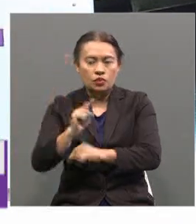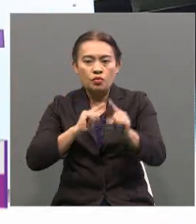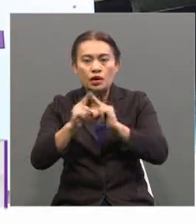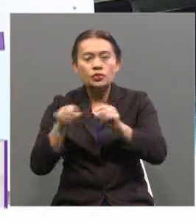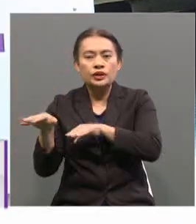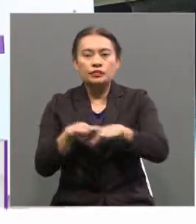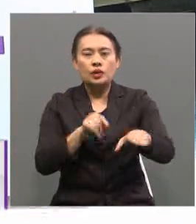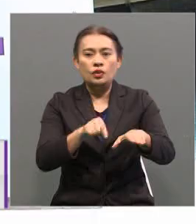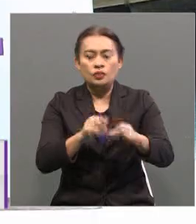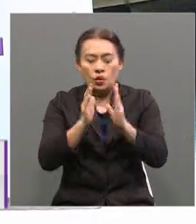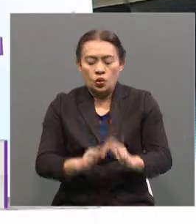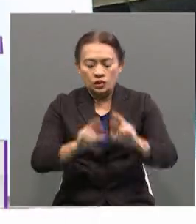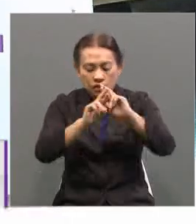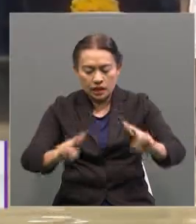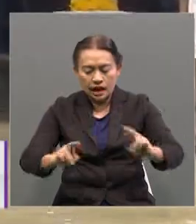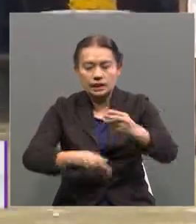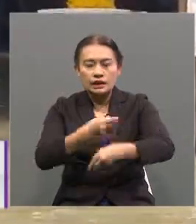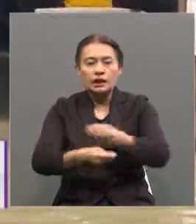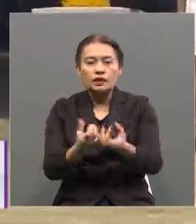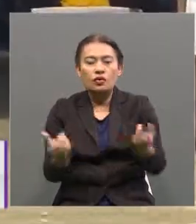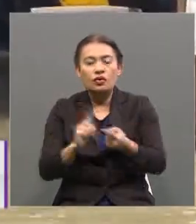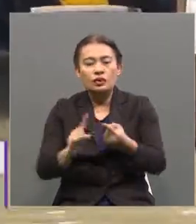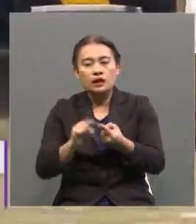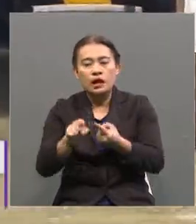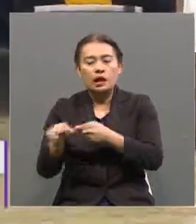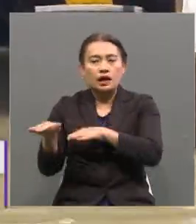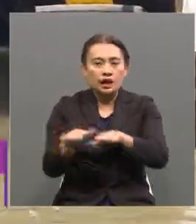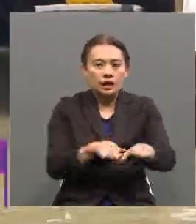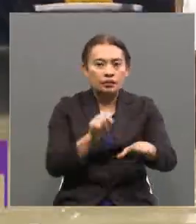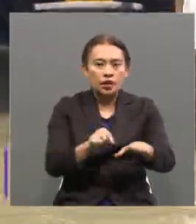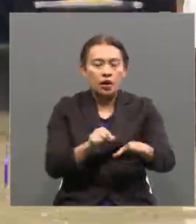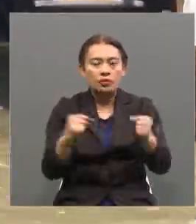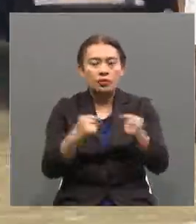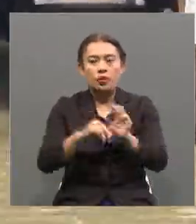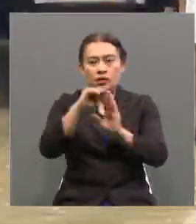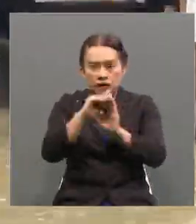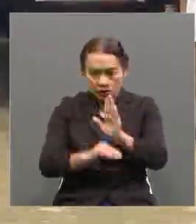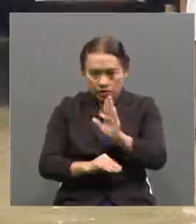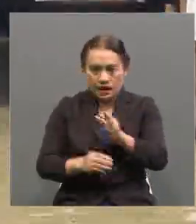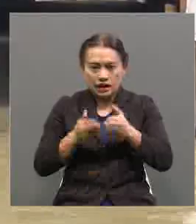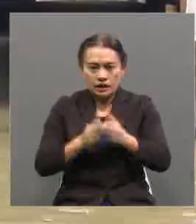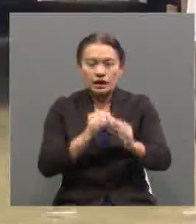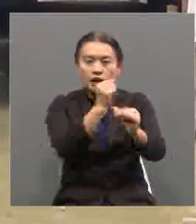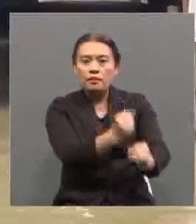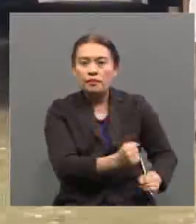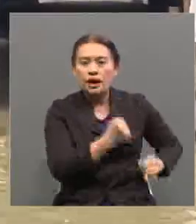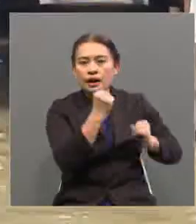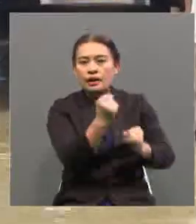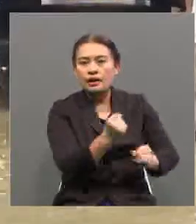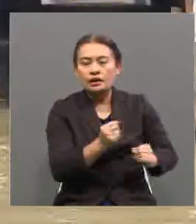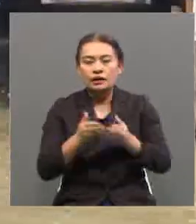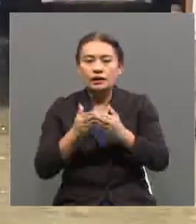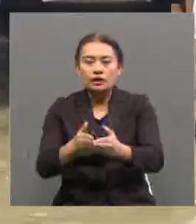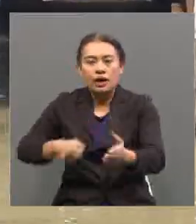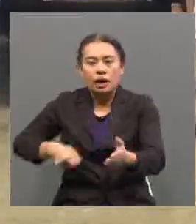เตรียมความพร้อมกับบรรดาผู้ประกอบการแล้วนะครับเพื่อจะขานรับนโยบายทั้งการเพิ่มจำนวนเรือพายเรือยนต์แล้วก็พนักงาน